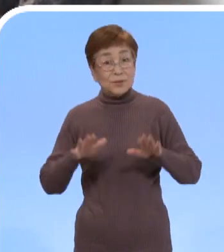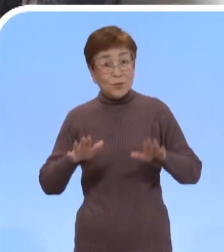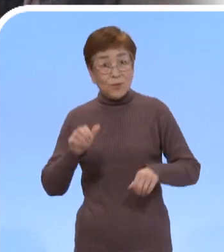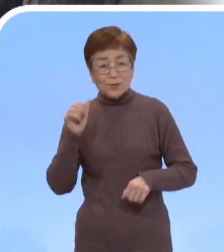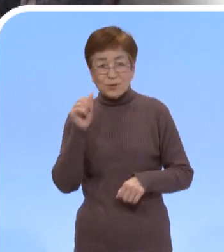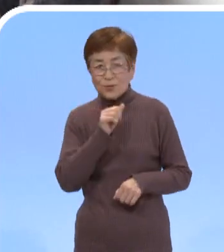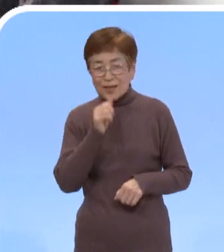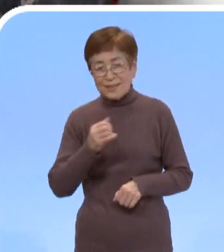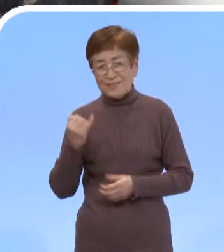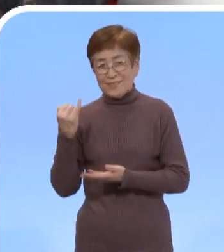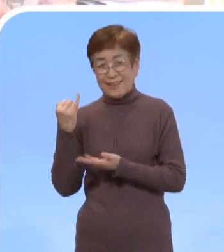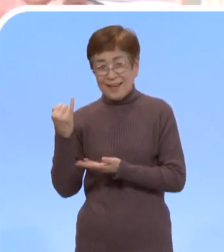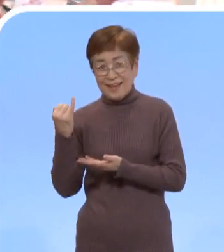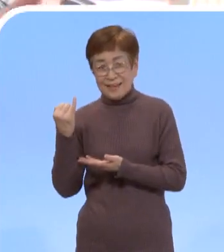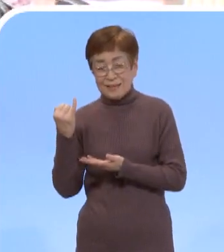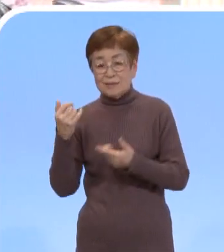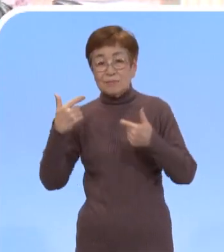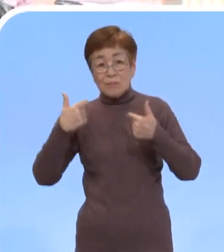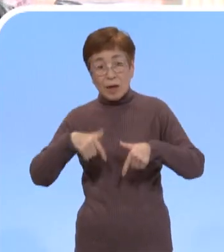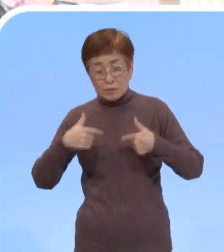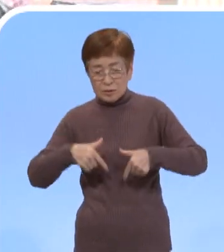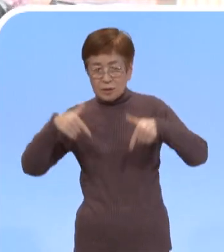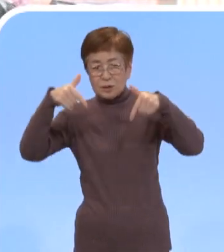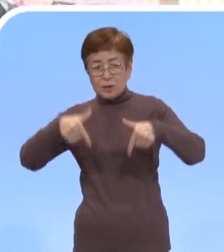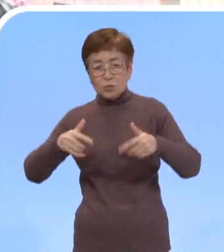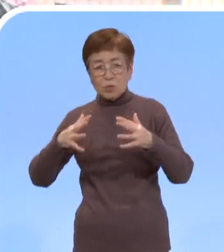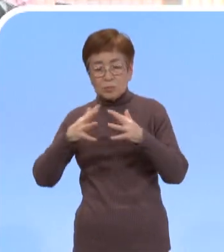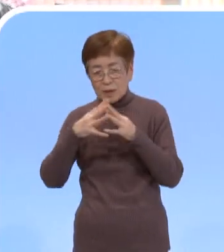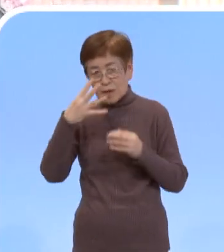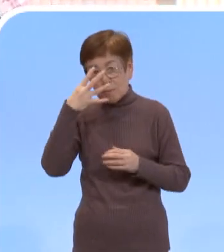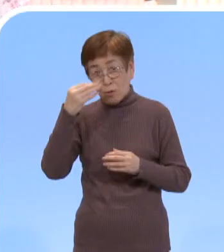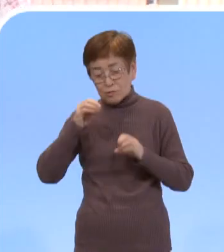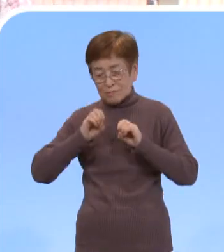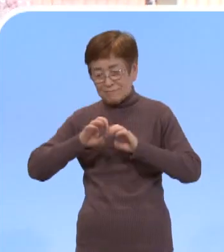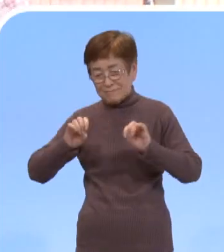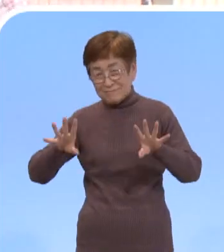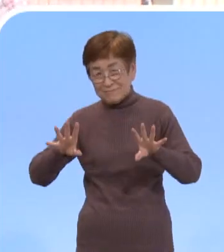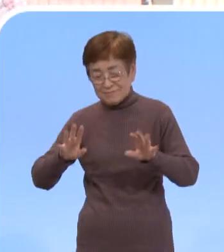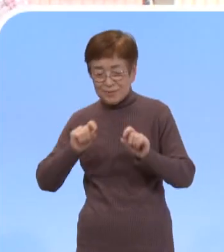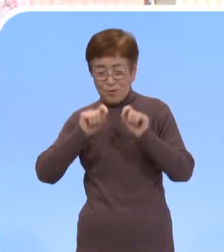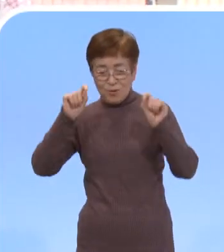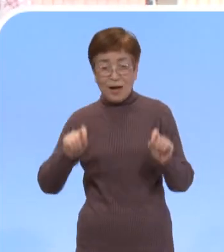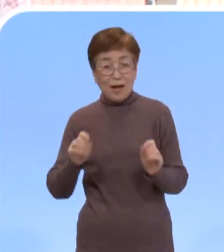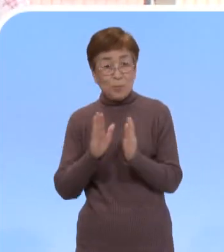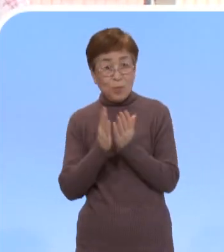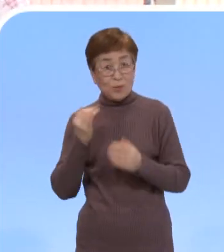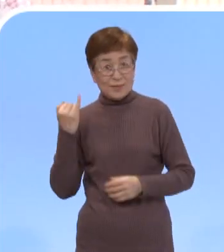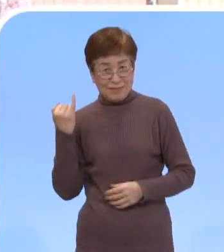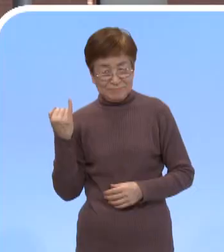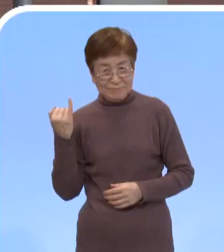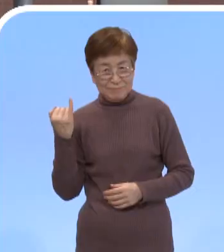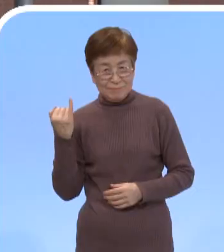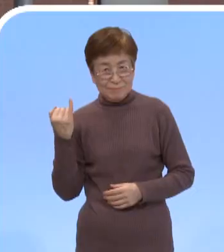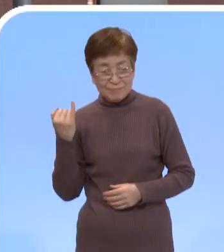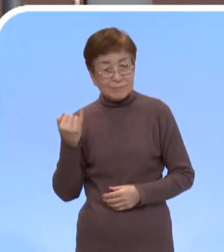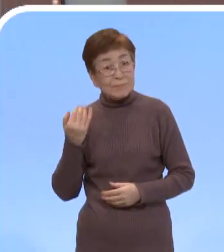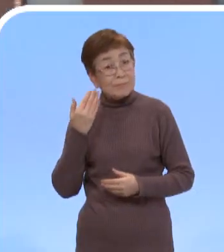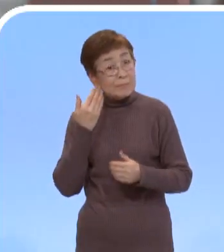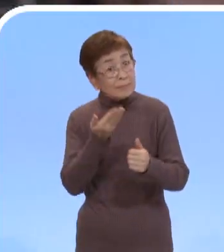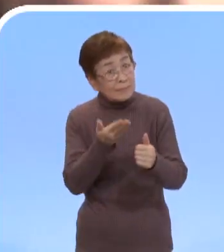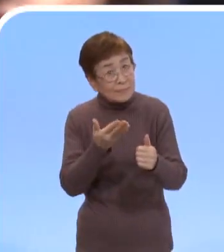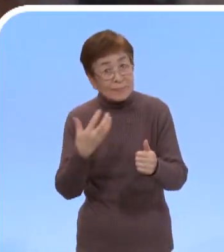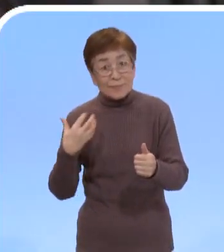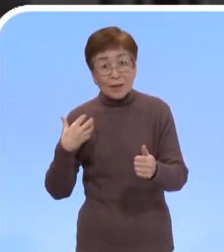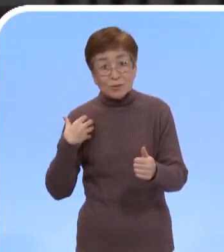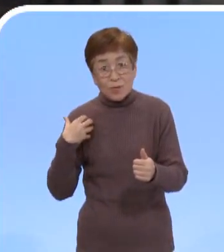今週の輝きさんは、日々西宮の魅力を発信し続ける岡本純子さん。そし